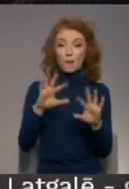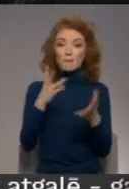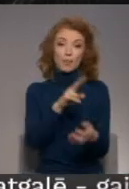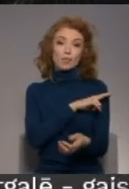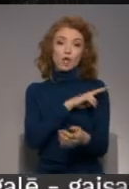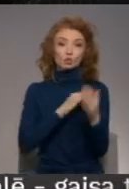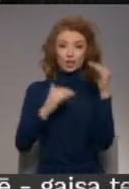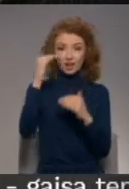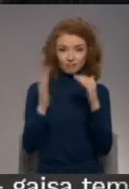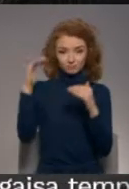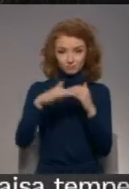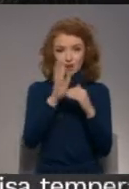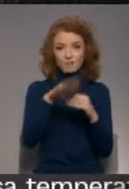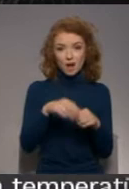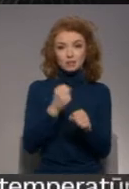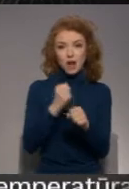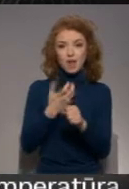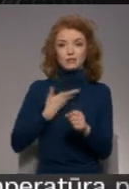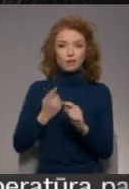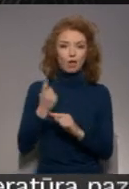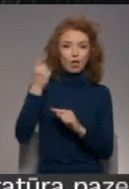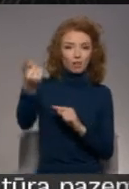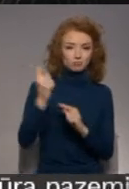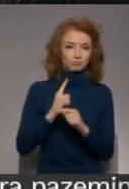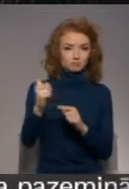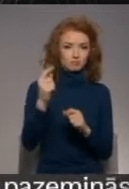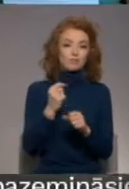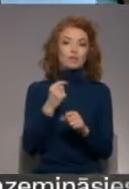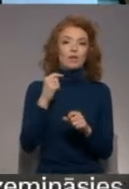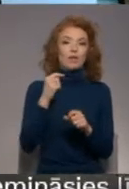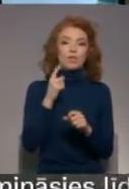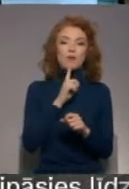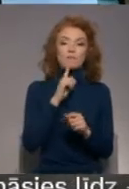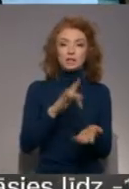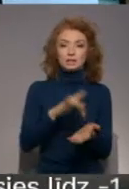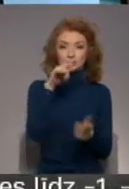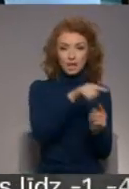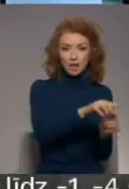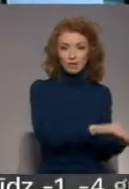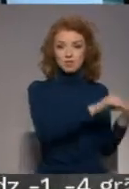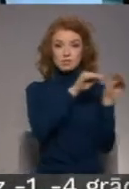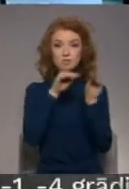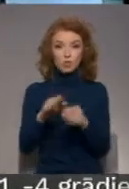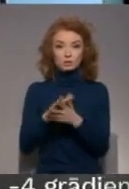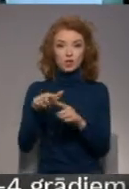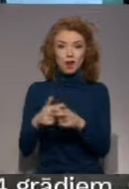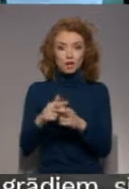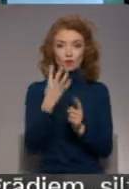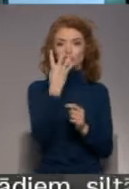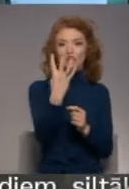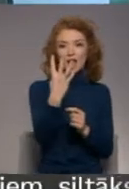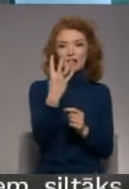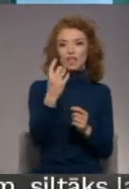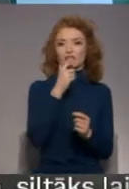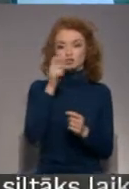ļauj strādāt arī attālāk dzīvojošajiem. No reorganizētā Liepājas centra uz Jelgavu pārnākuši 4 no 10